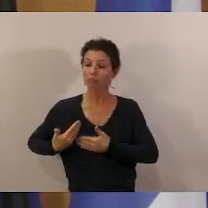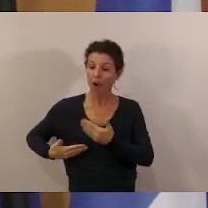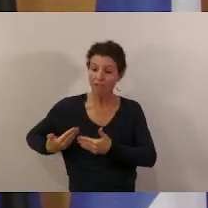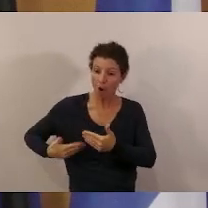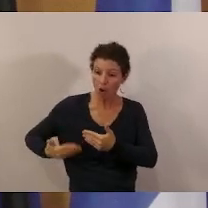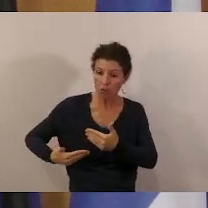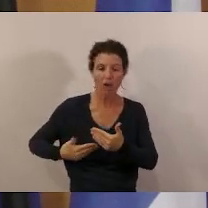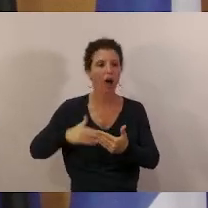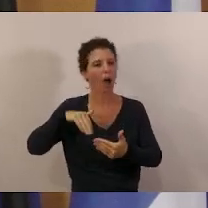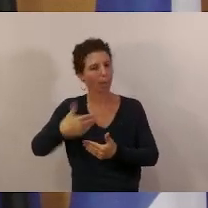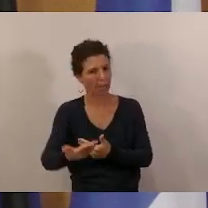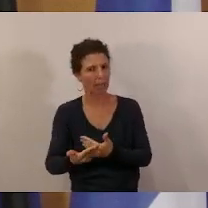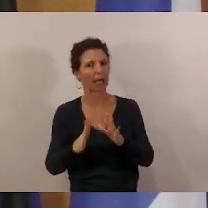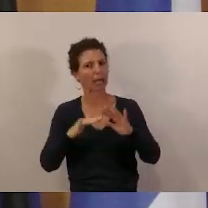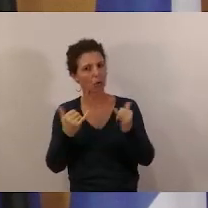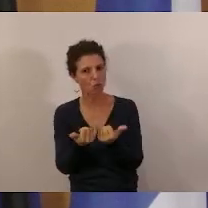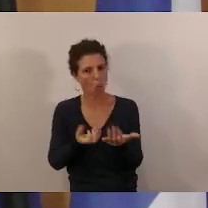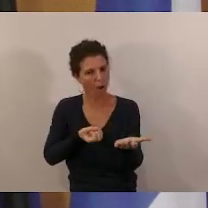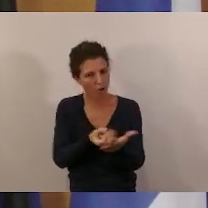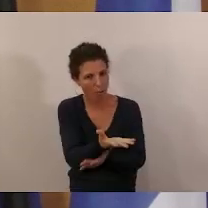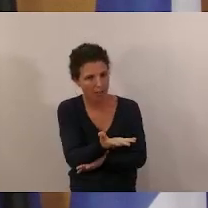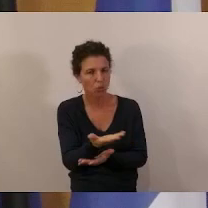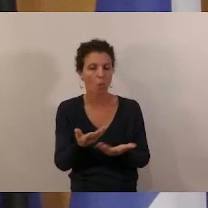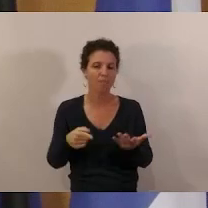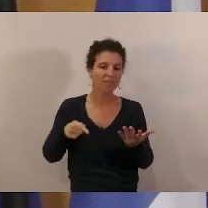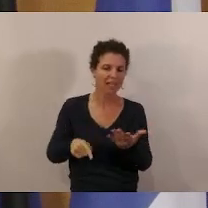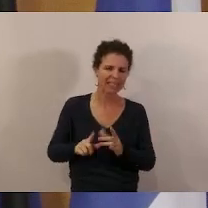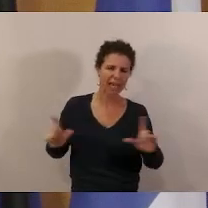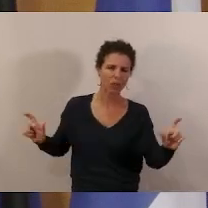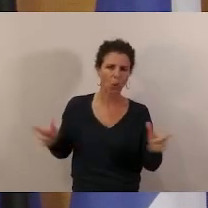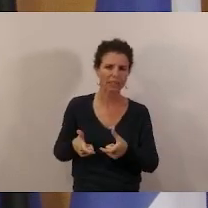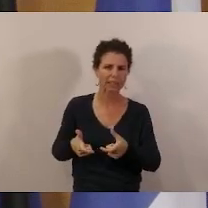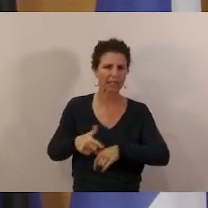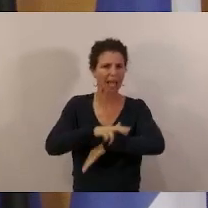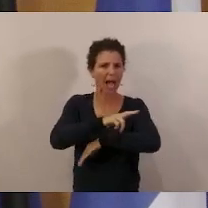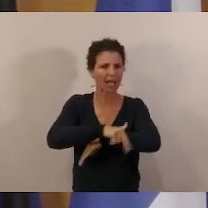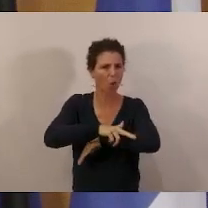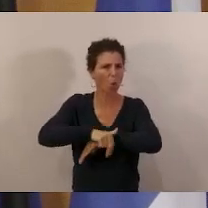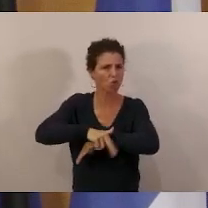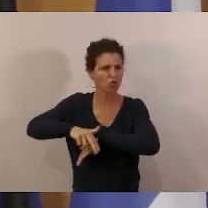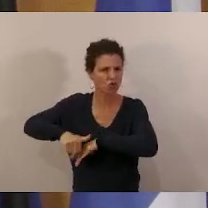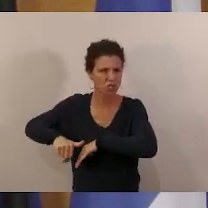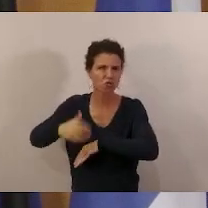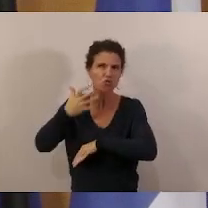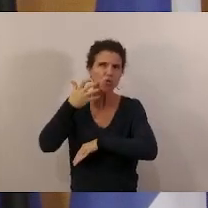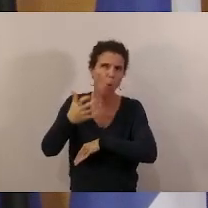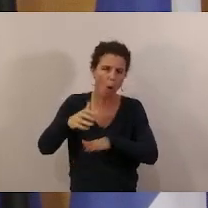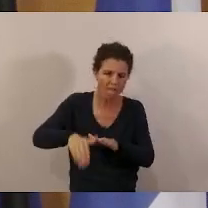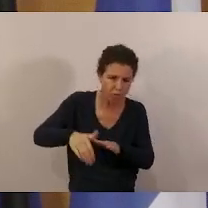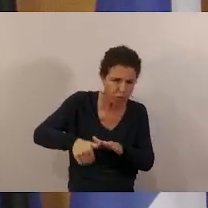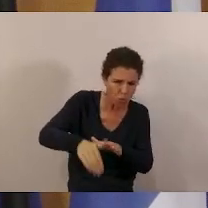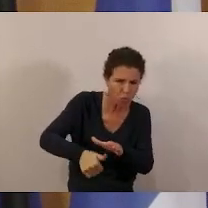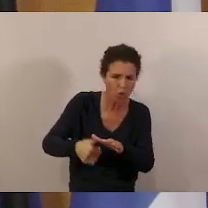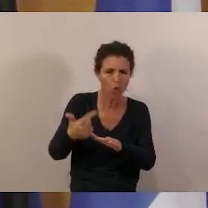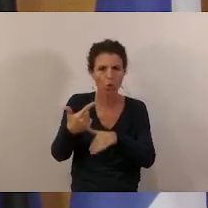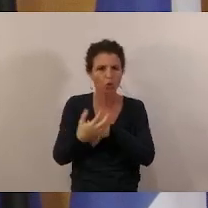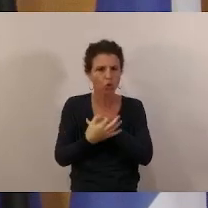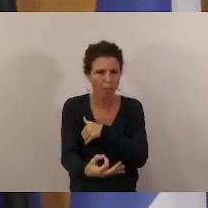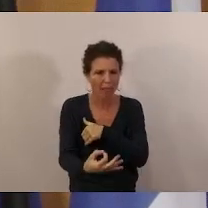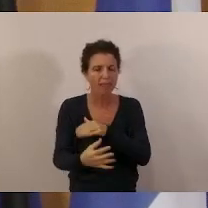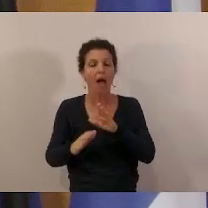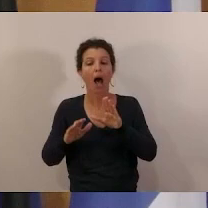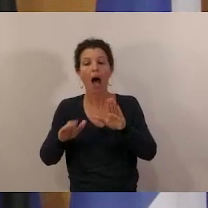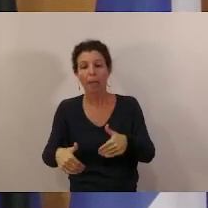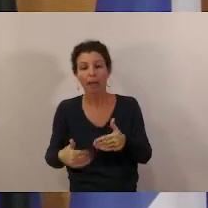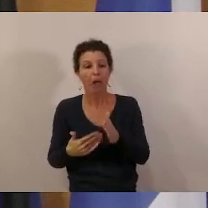habitants. Le diagnostic archéologique, il va durer, je crois que les fouilles, 2 semaines. Ils vont mettre quelques semaines à rendre leurs avis, et il faut